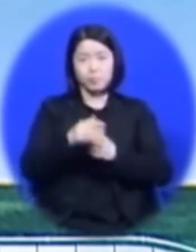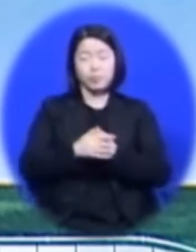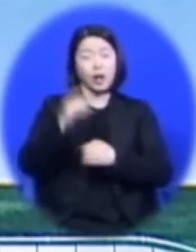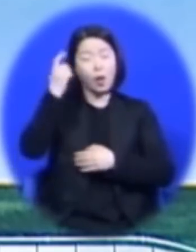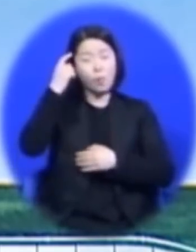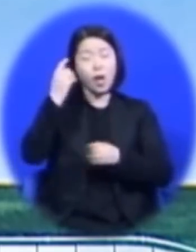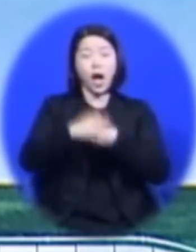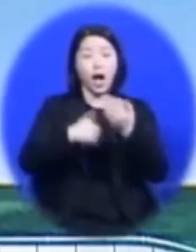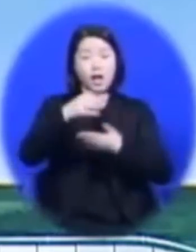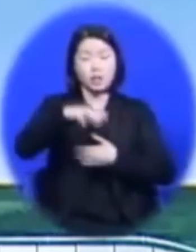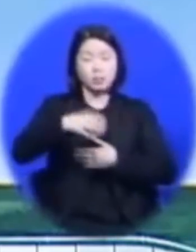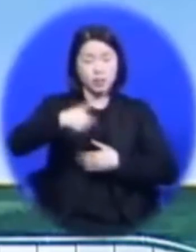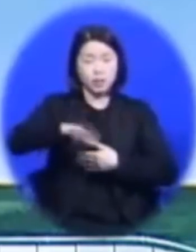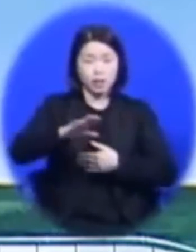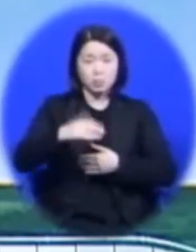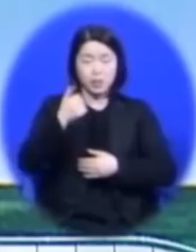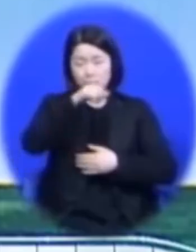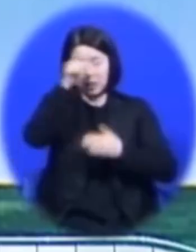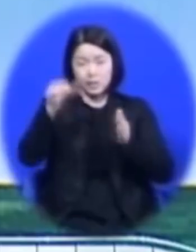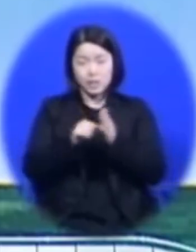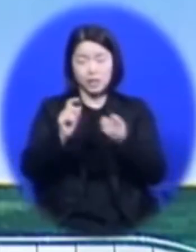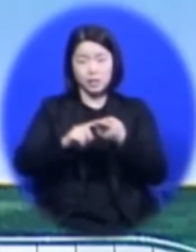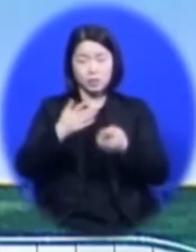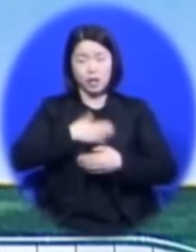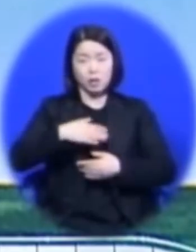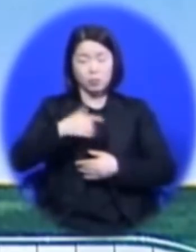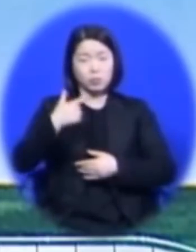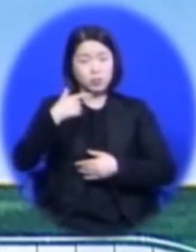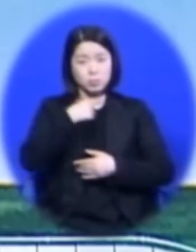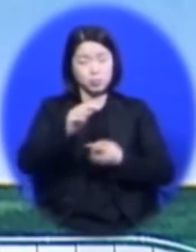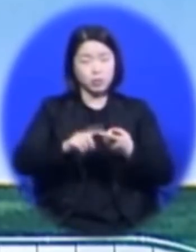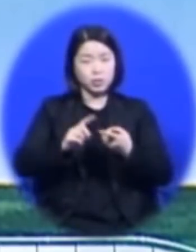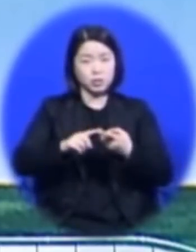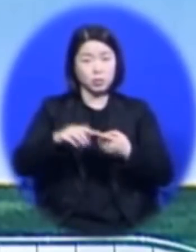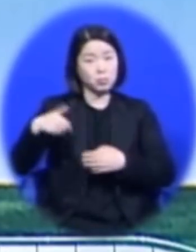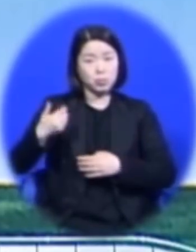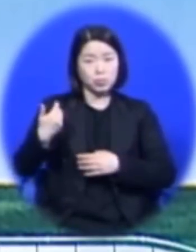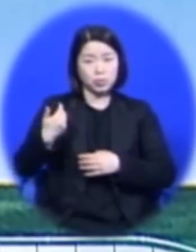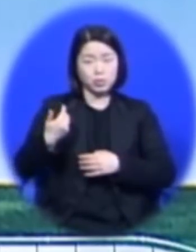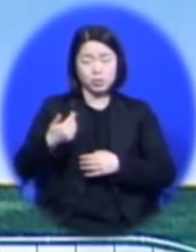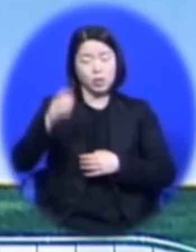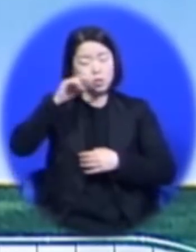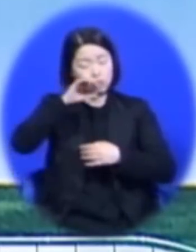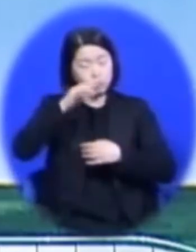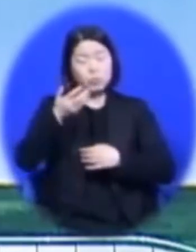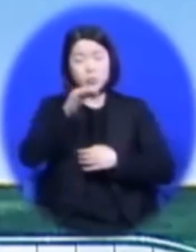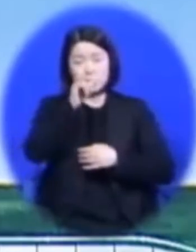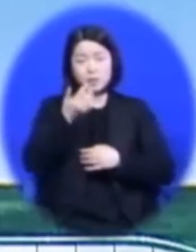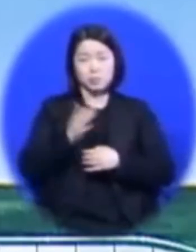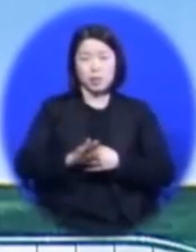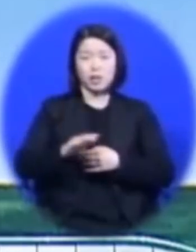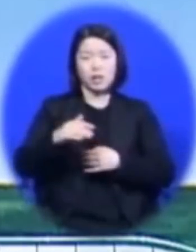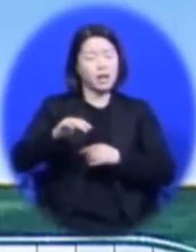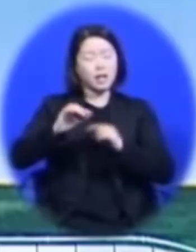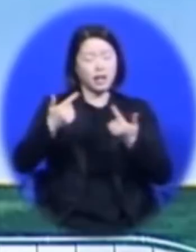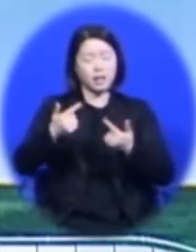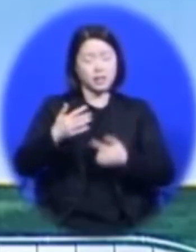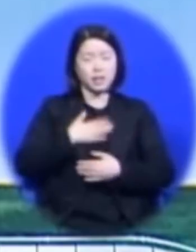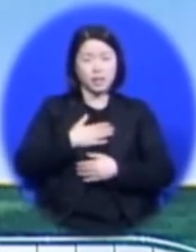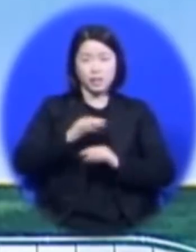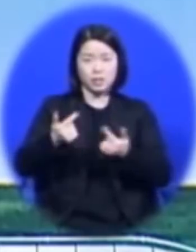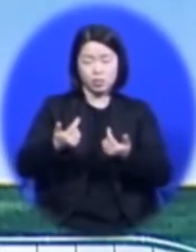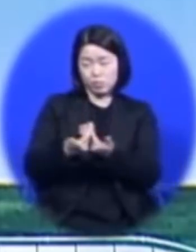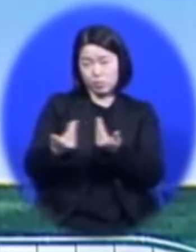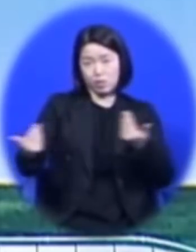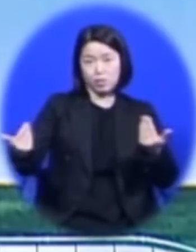왜 하나님께 나가면 인생에 대해서 알고 싶을 모르게 되는 다고 생각하는 삶 공급 하지만 나는 아직도 아니야 그리고